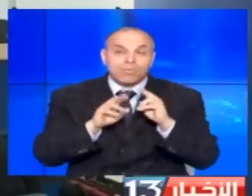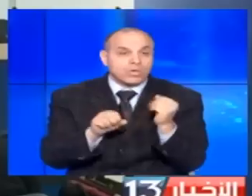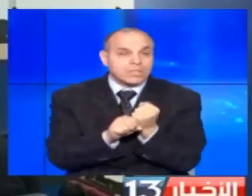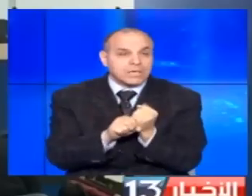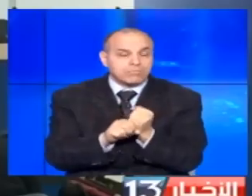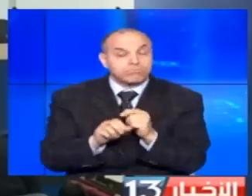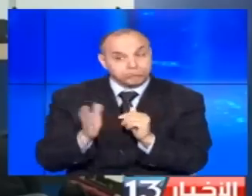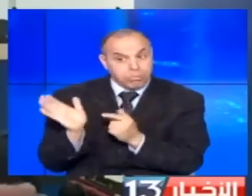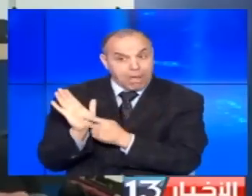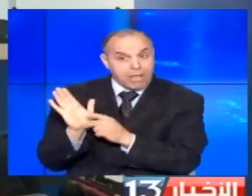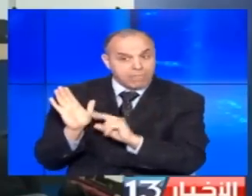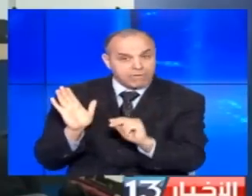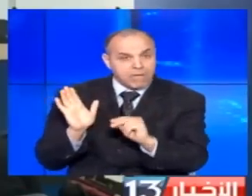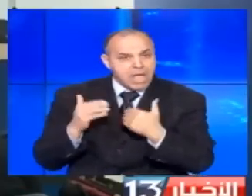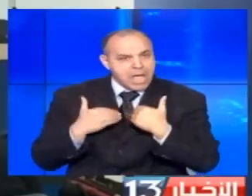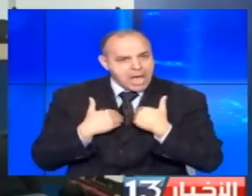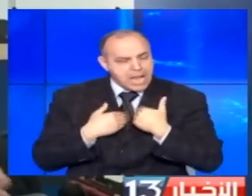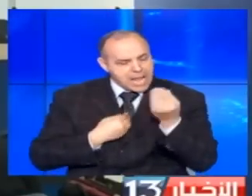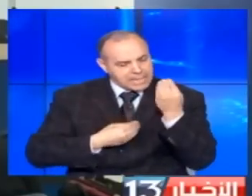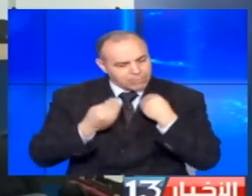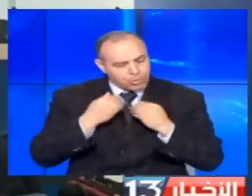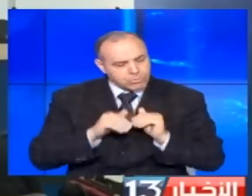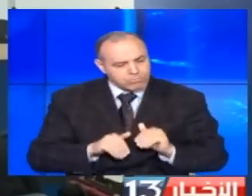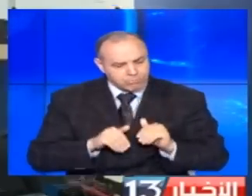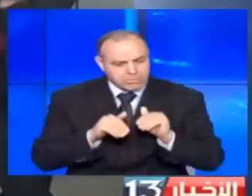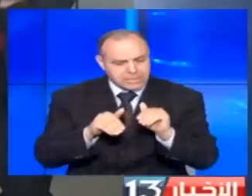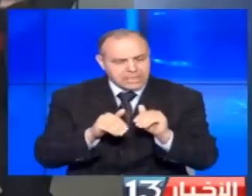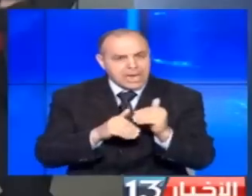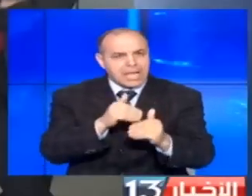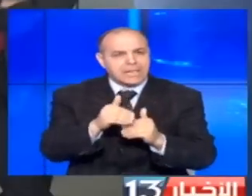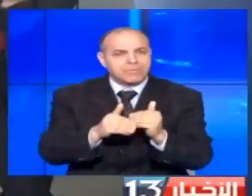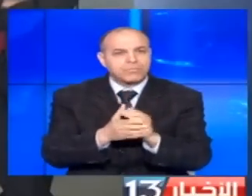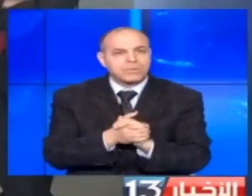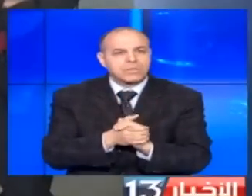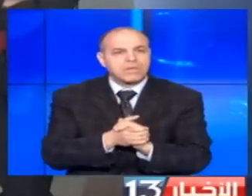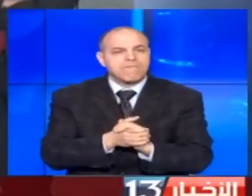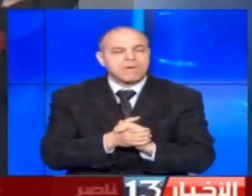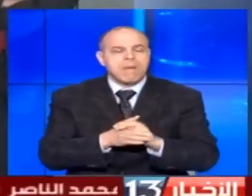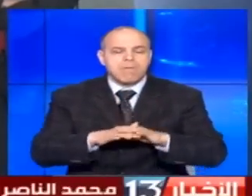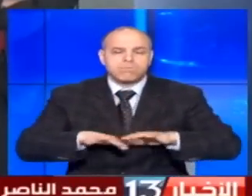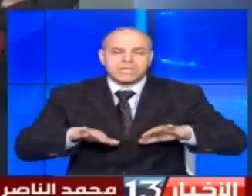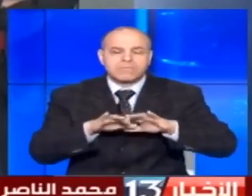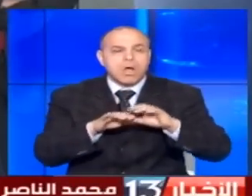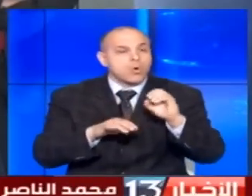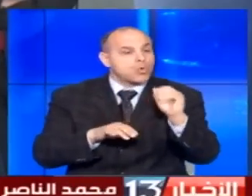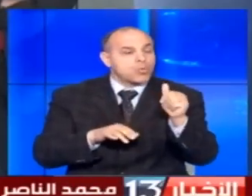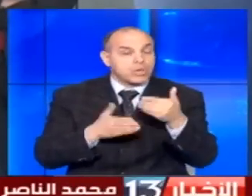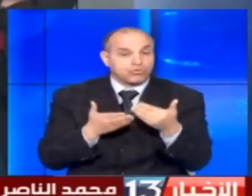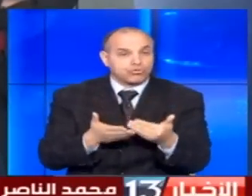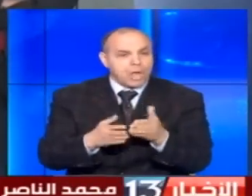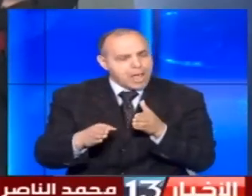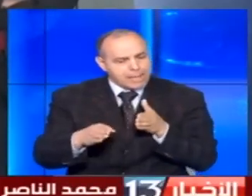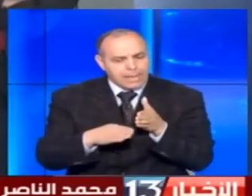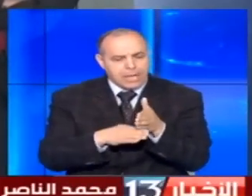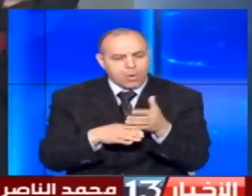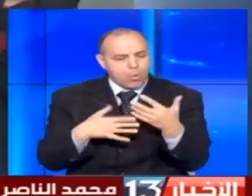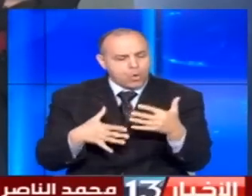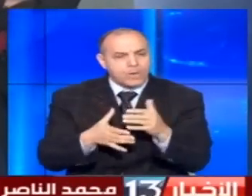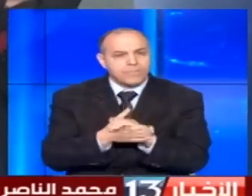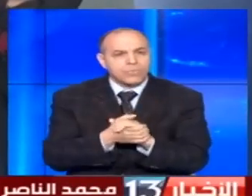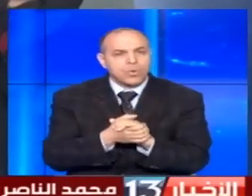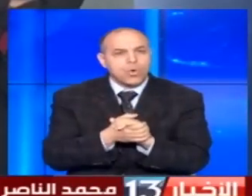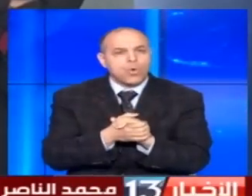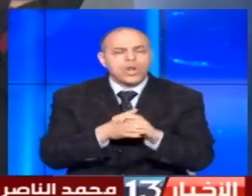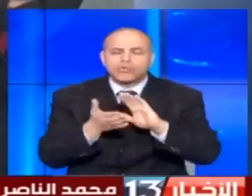بالطريقه هذه واحنا في تجربتنا مازلنا قاعدين نقدموا عننا منصه رقميه عملناها فهمت ولا تخلي ان اي